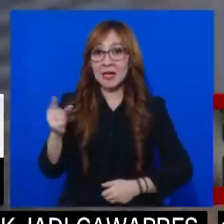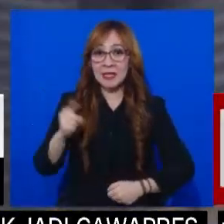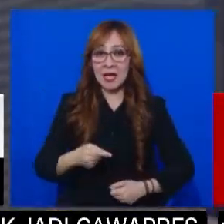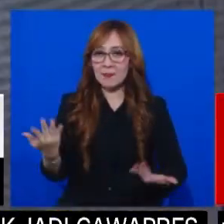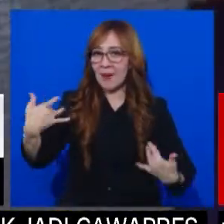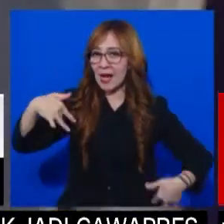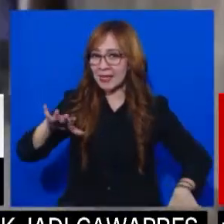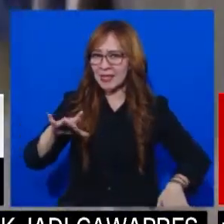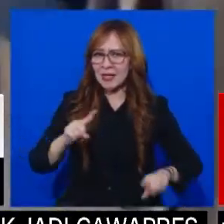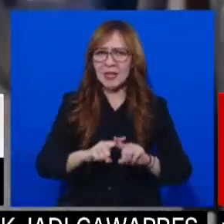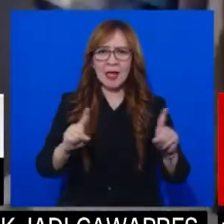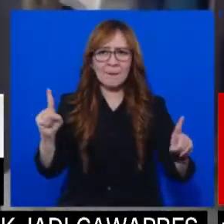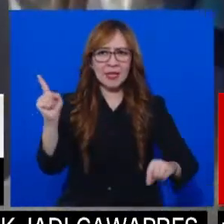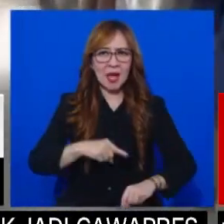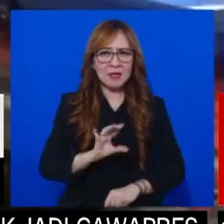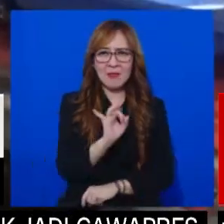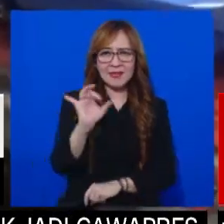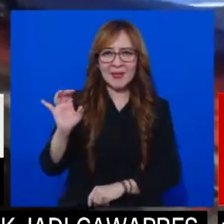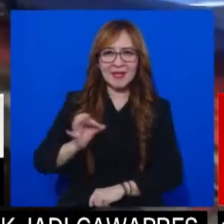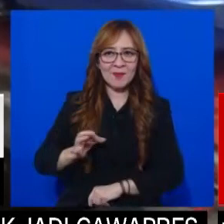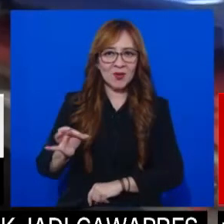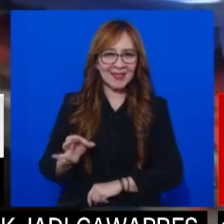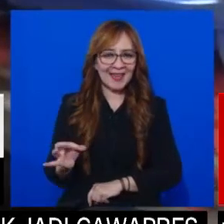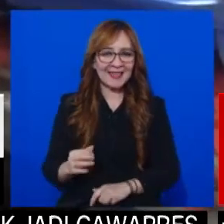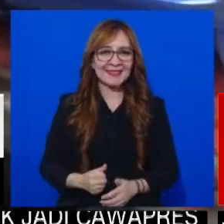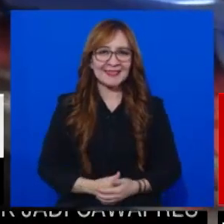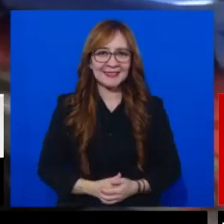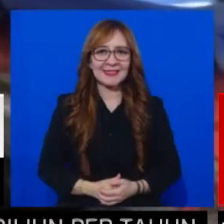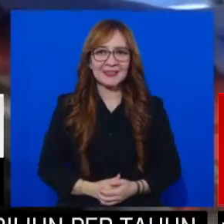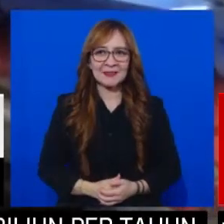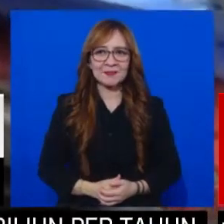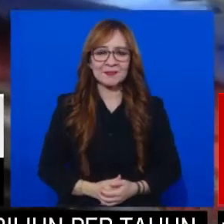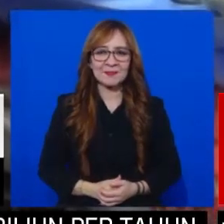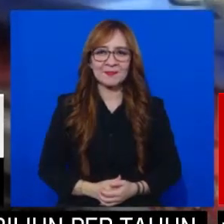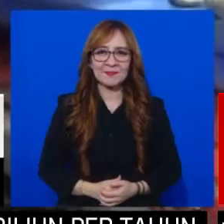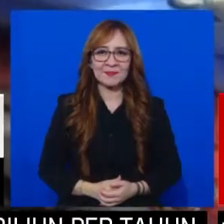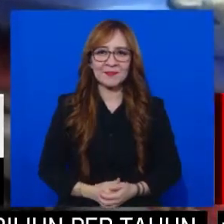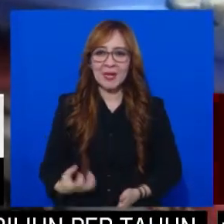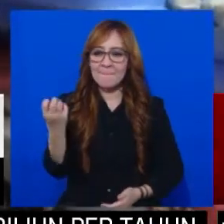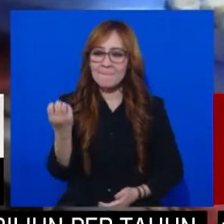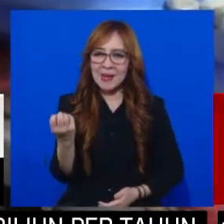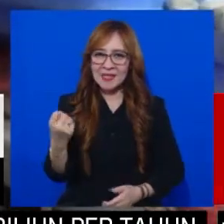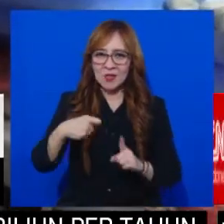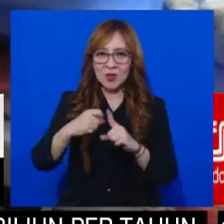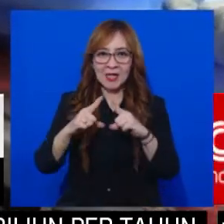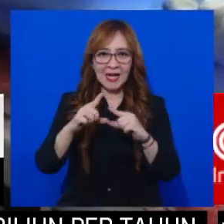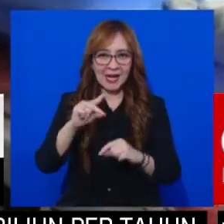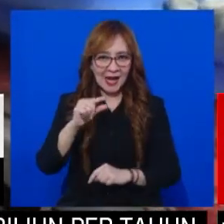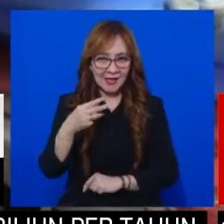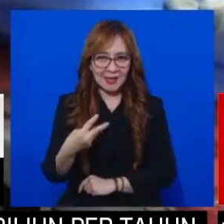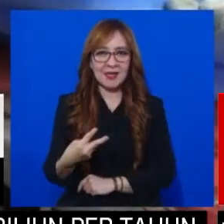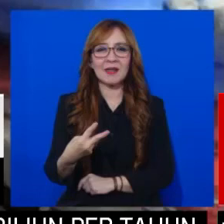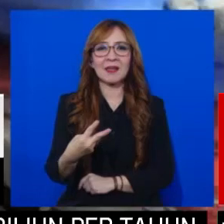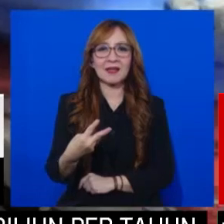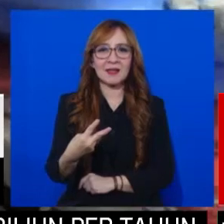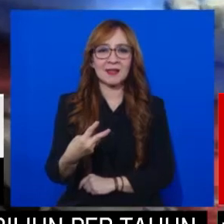untuk sekedar membeli bakso kare ini. Dicukupkan di sini. Ya, menurutnya ini hanya bakso kare aja, bakso